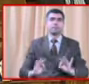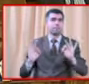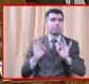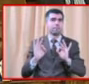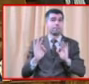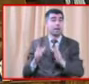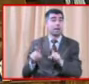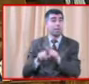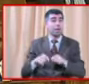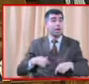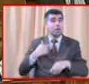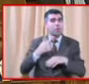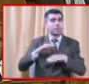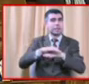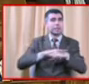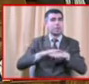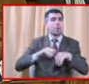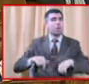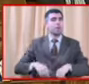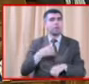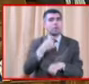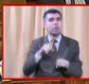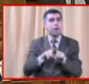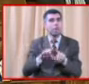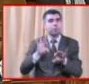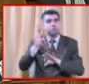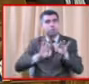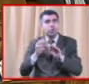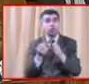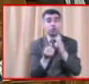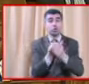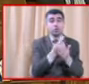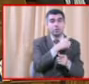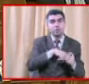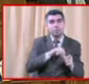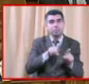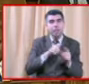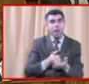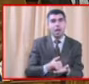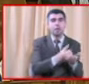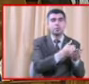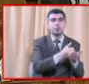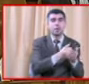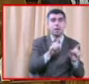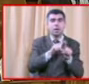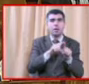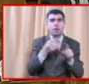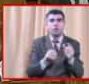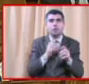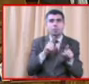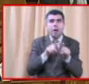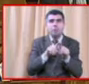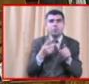ينبغي العمل عليه في هذا السياق، أولا كاين الأولى وكاين هناك جهات خص تخلق واحد النوع من الجهات